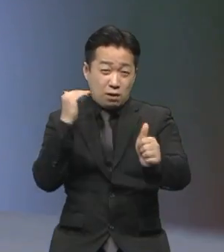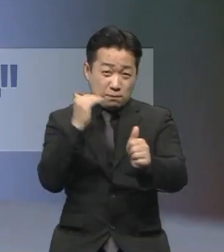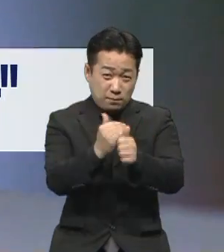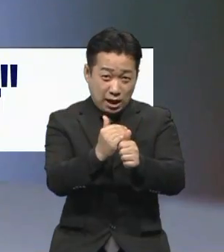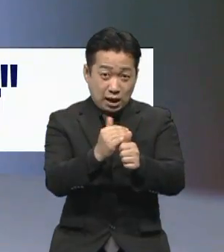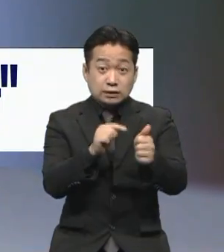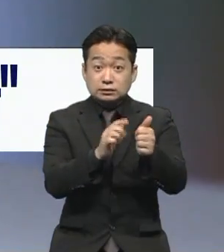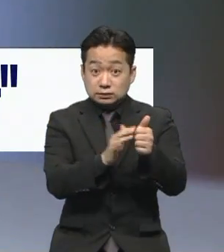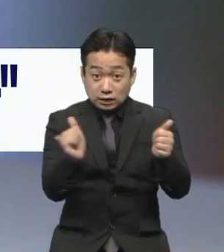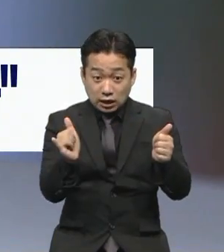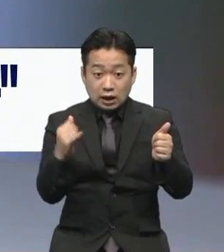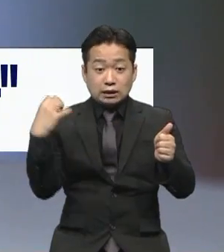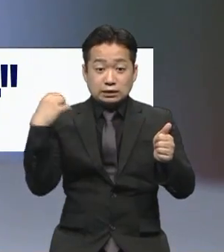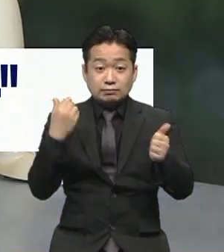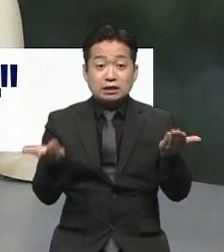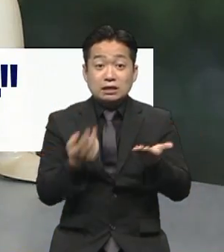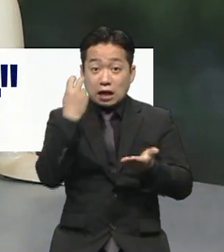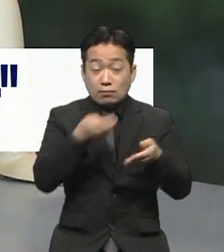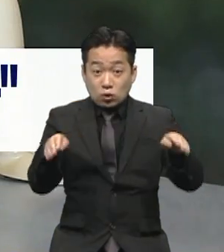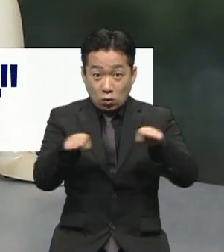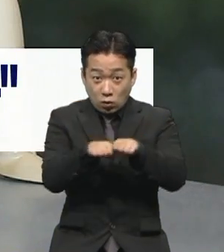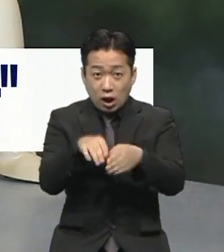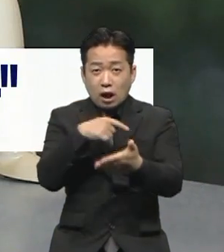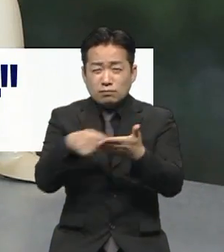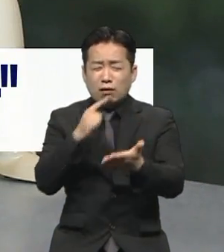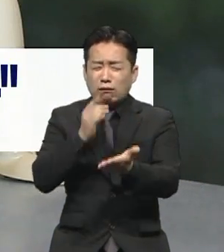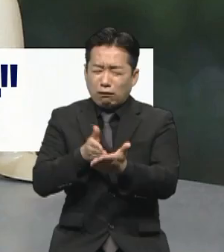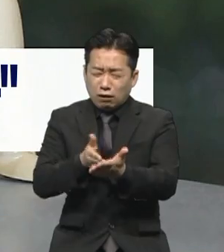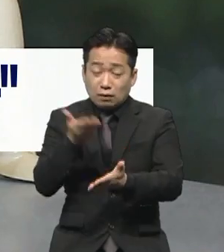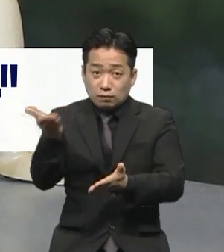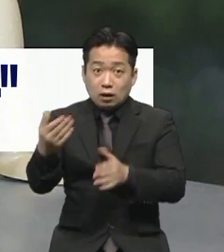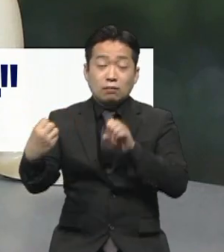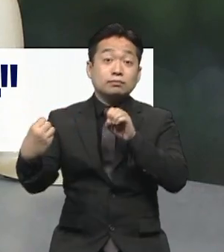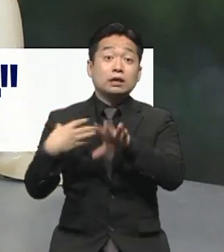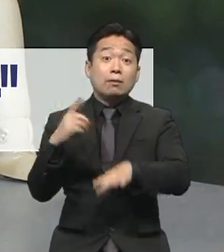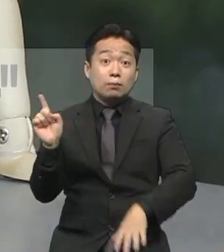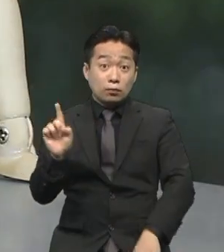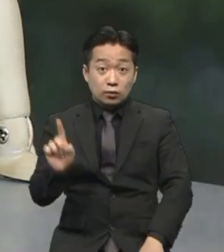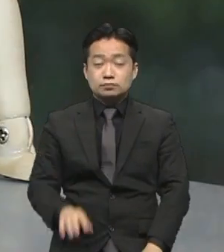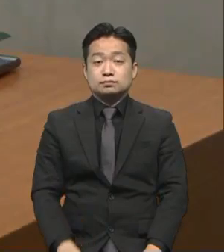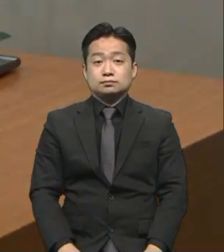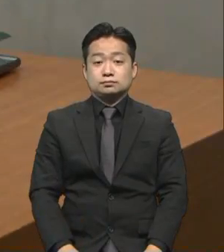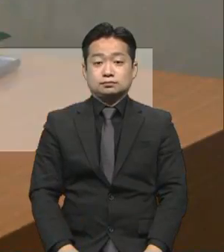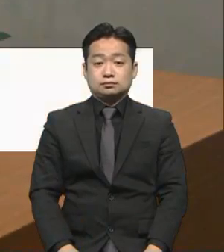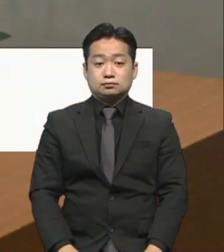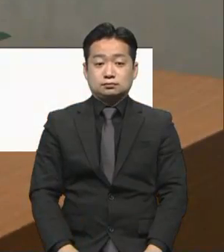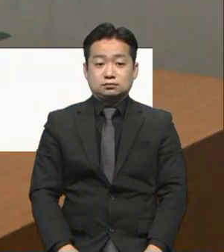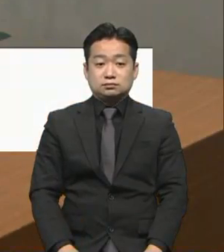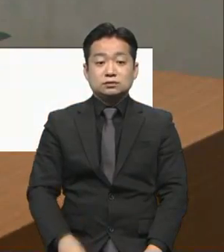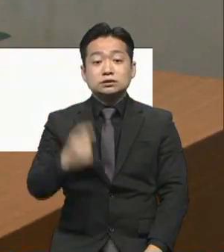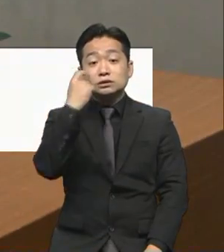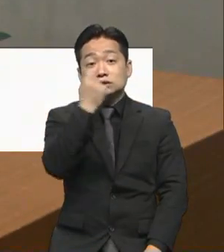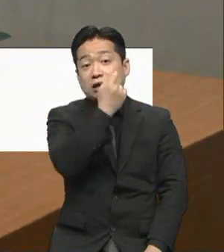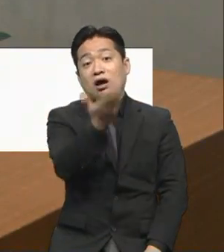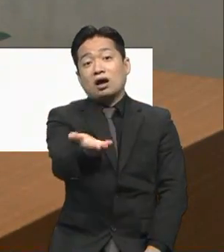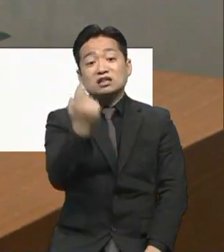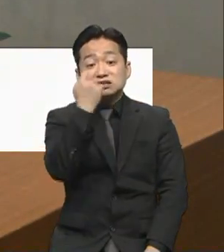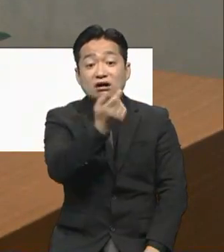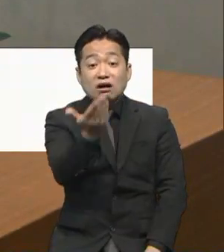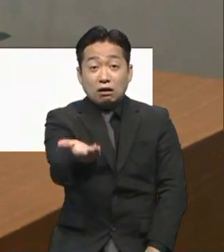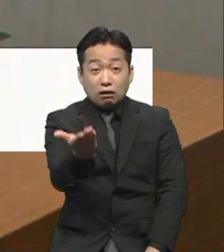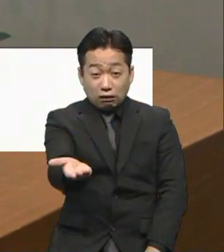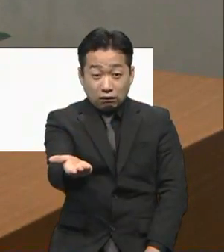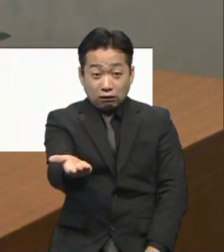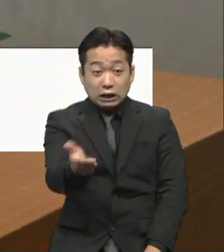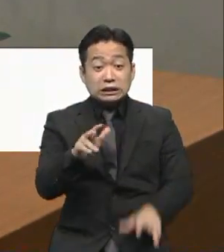당한 이모씨는 담당 근로 감독관에게 피해를 고수 하자 이런 말이 돌아왔다고 합니다 수명 초